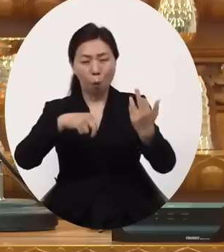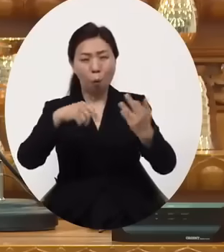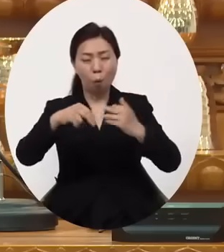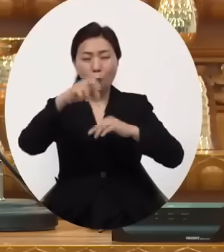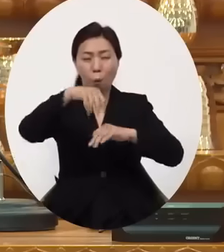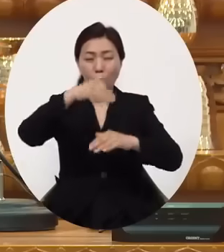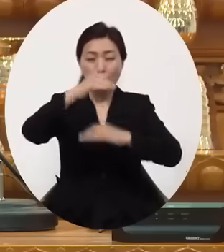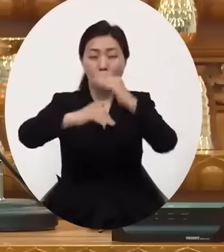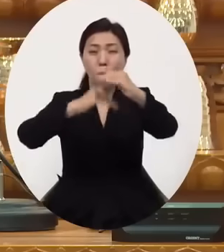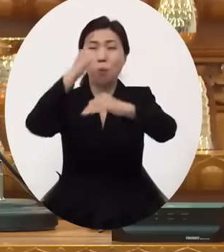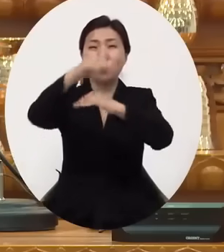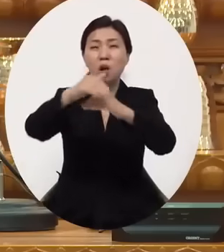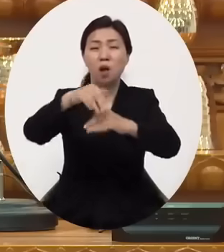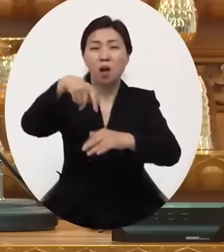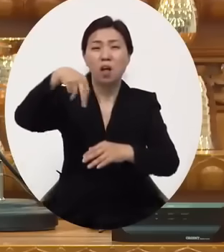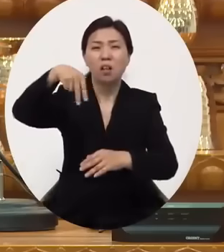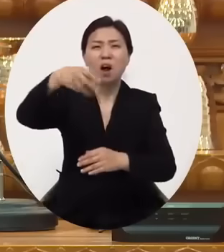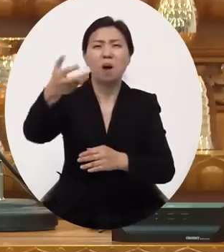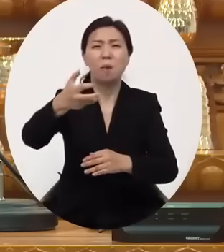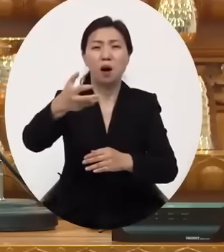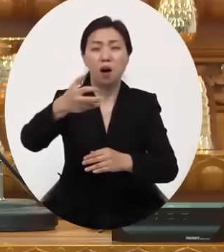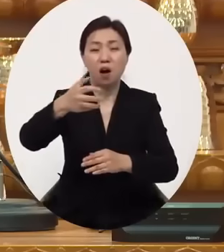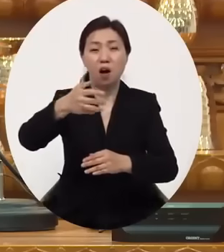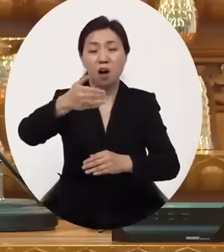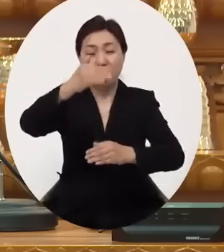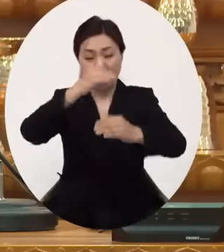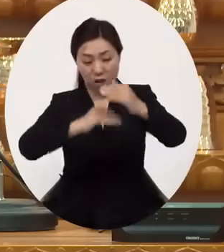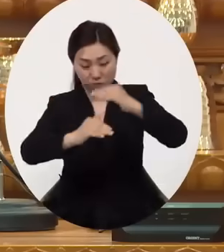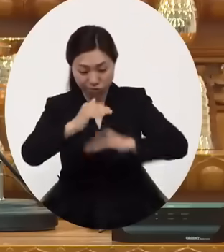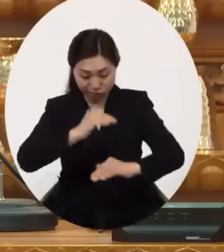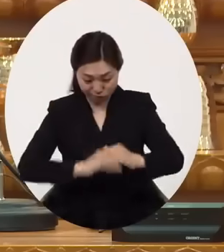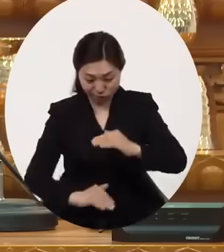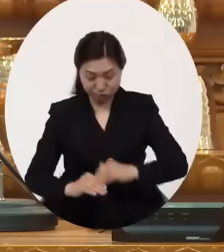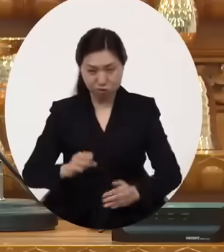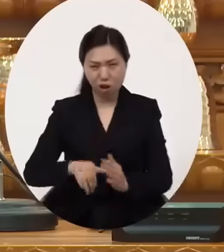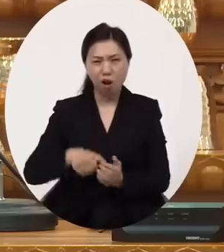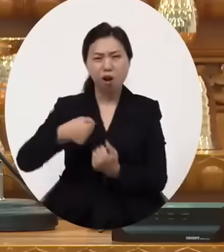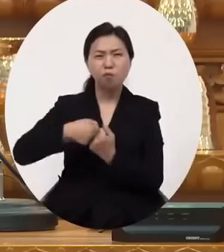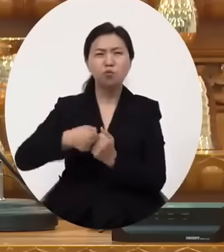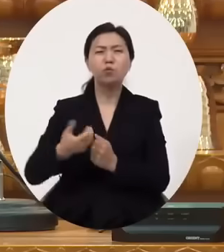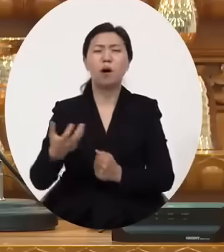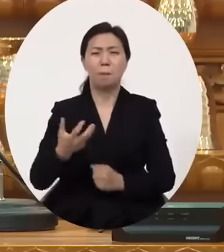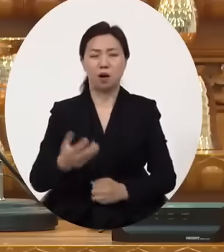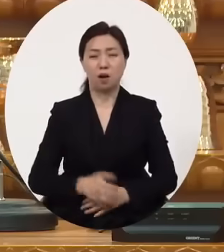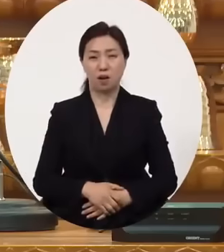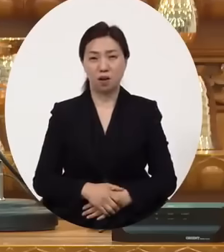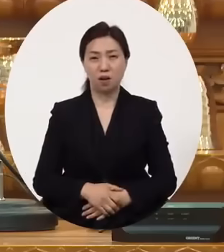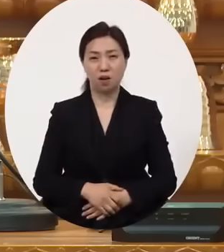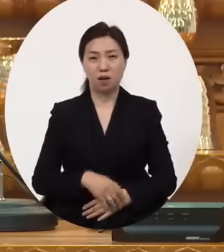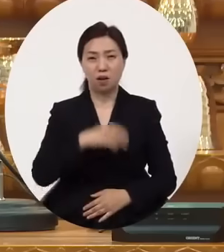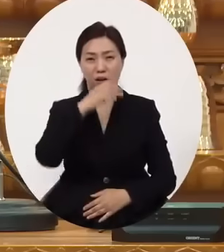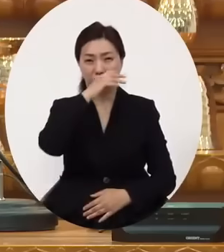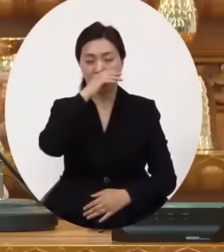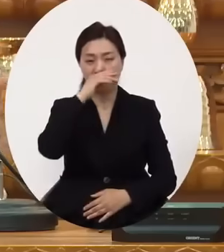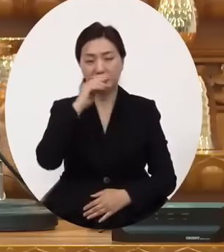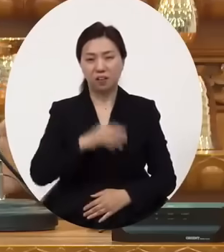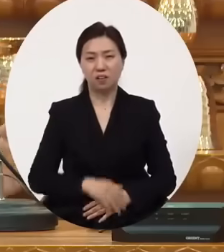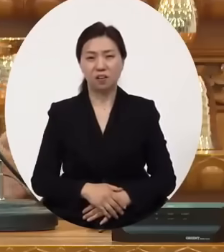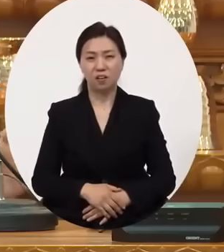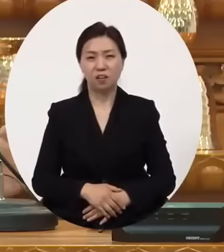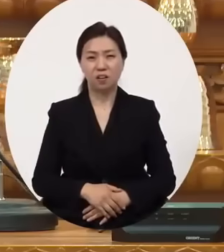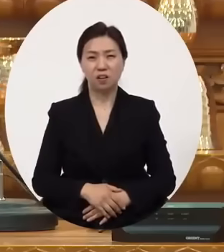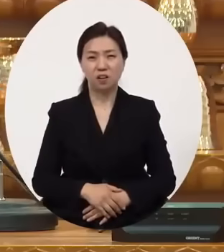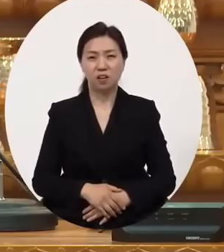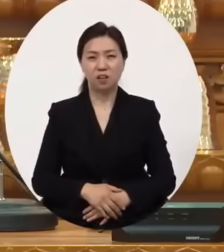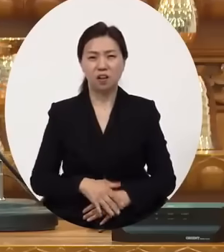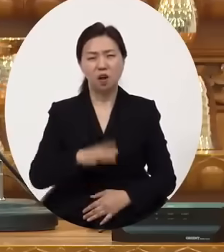올라가면 다리가 아파요. 내려가면 무릎이 아프다. 계속 쿵쿵거리고 충격을 주니까. 그래서 한 1000m까지는 갈